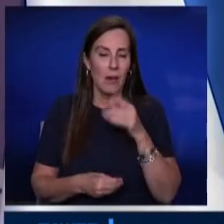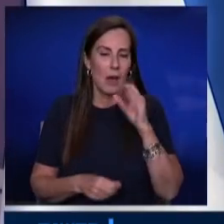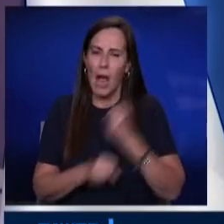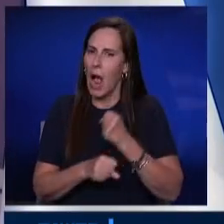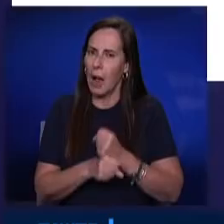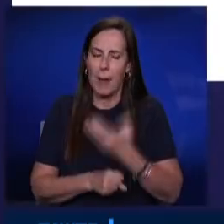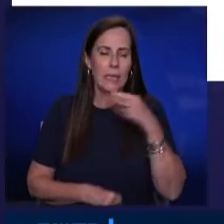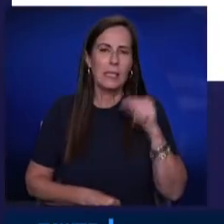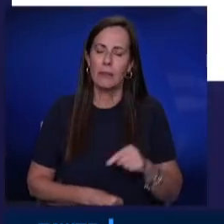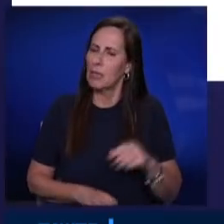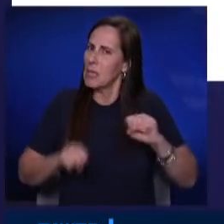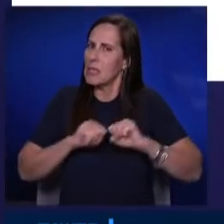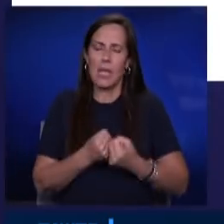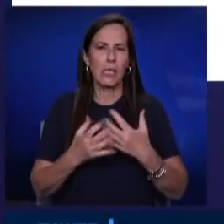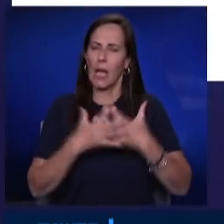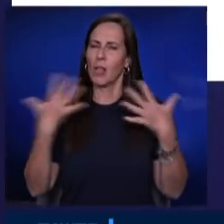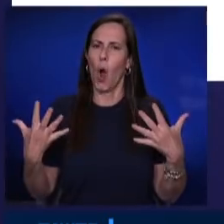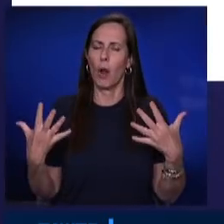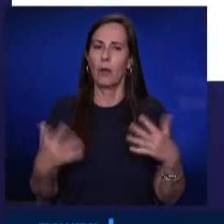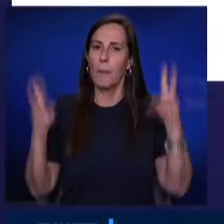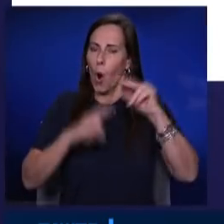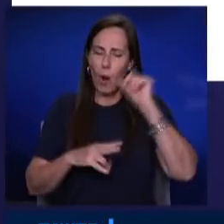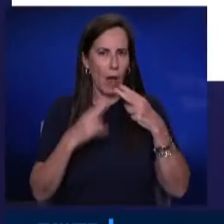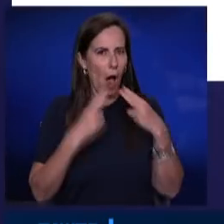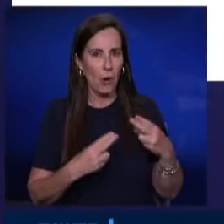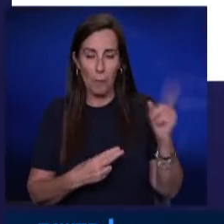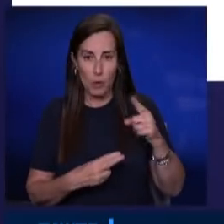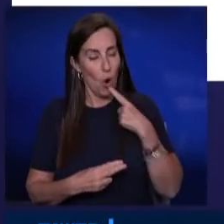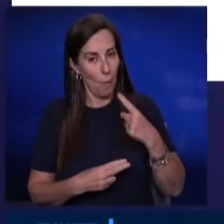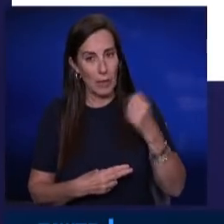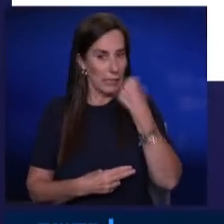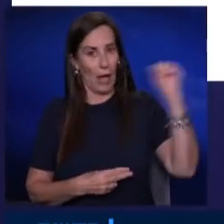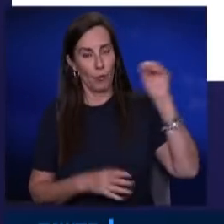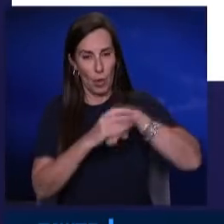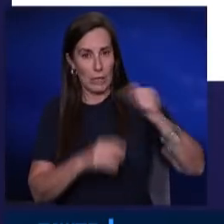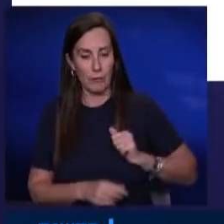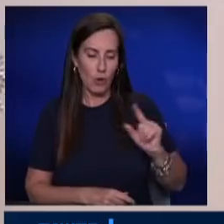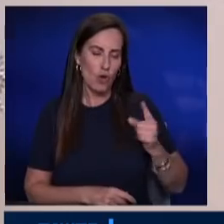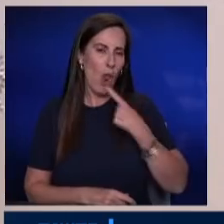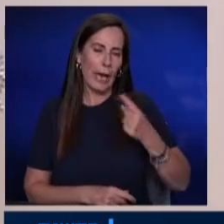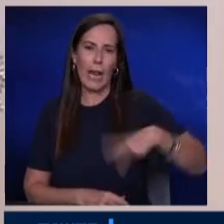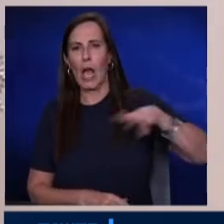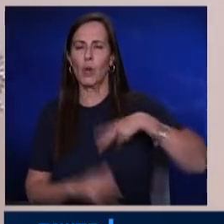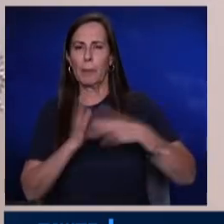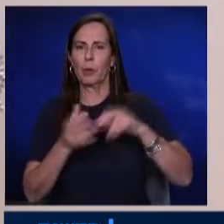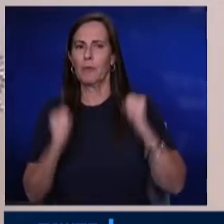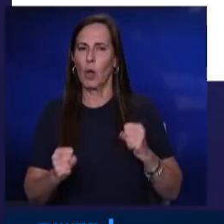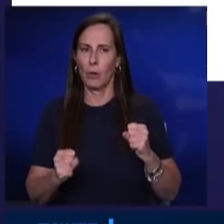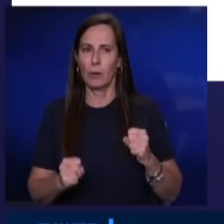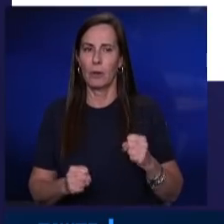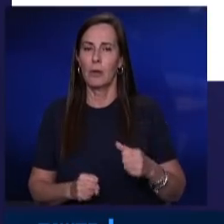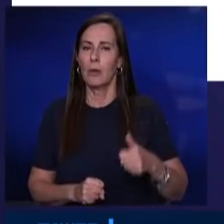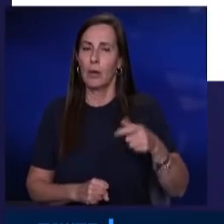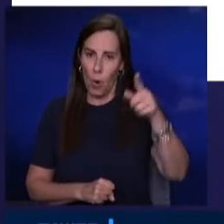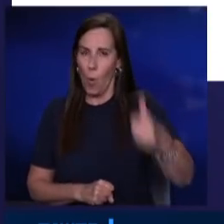נזק גדול. בכחול לבן השיבו מי שקורא לסרבנות לגיוס שלא יטיף על אחריות מדינית וביטחונית. והשר עומר בר לב השיב, אף